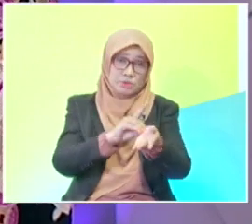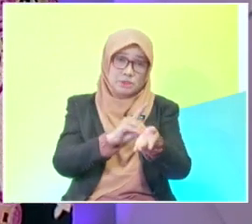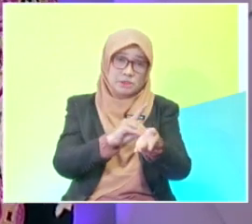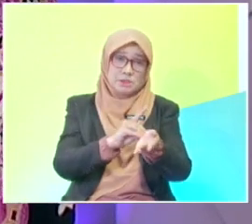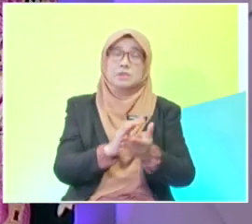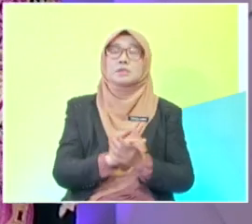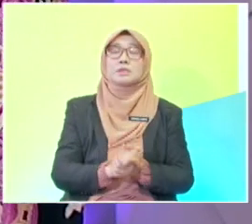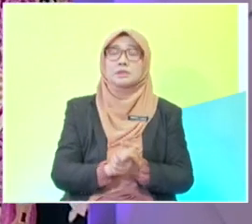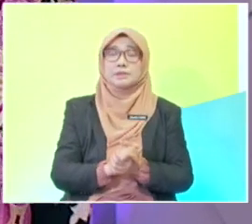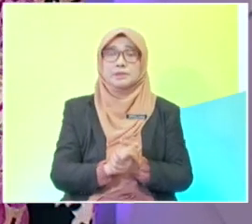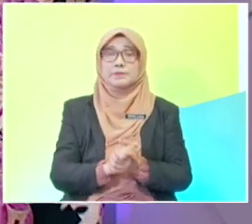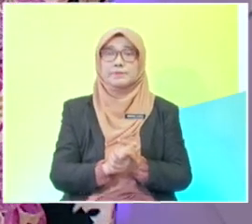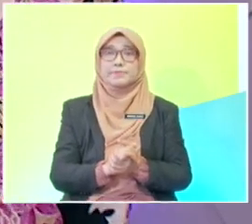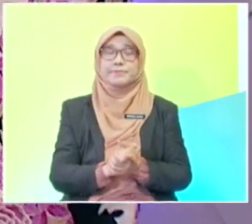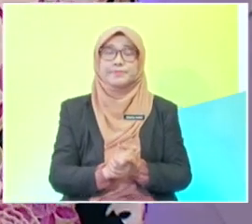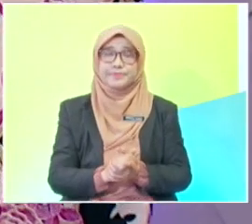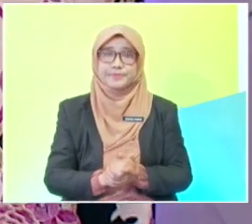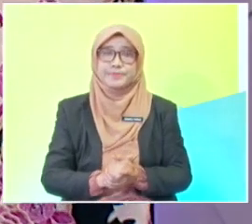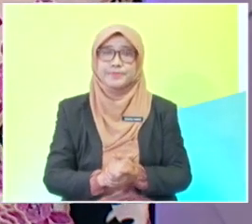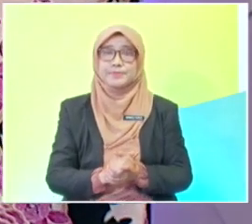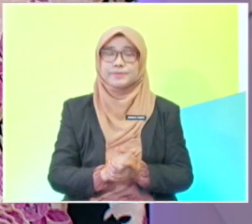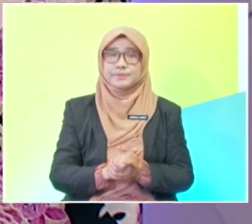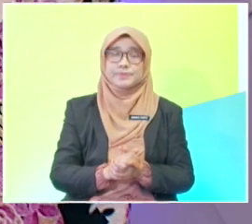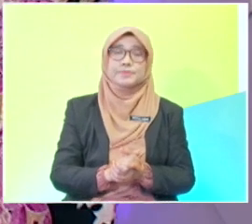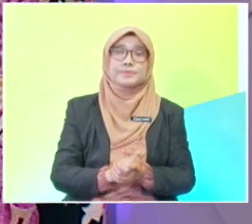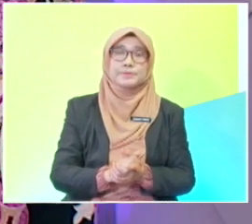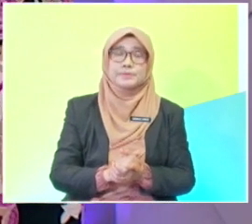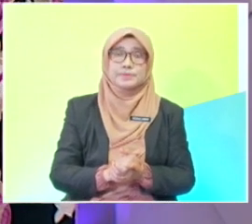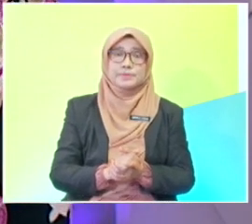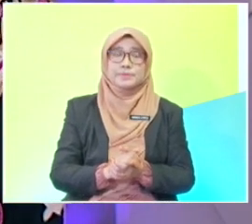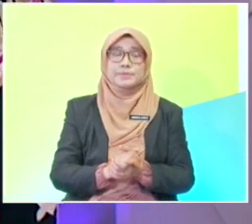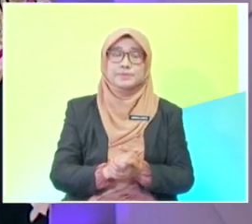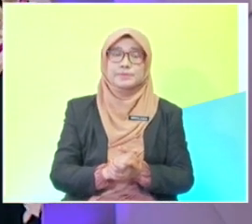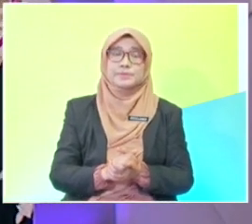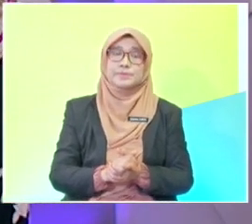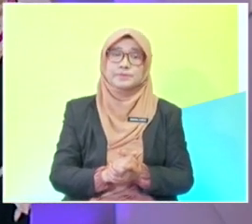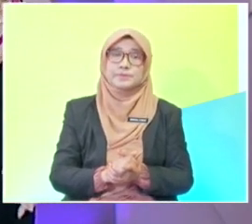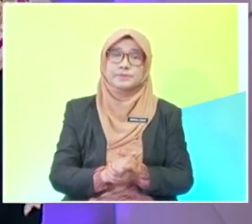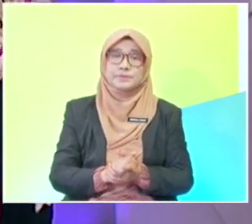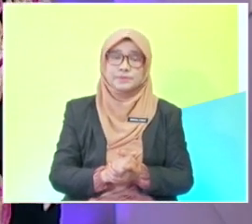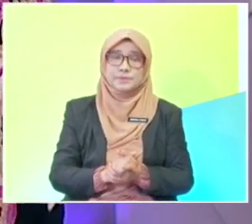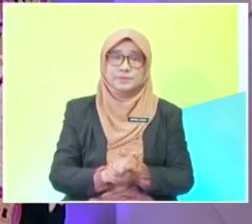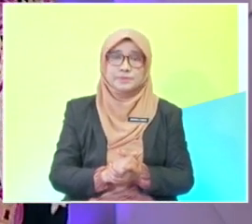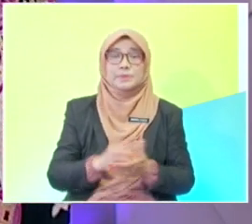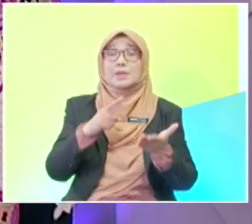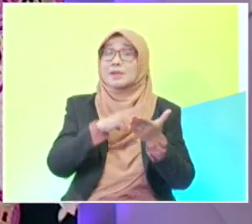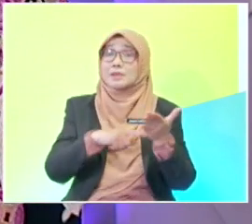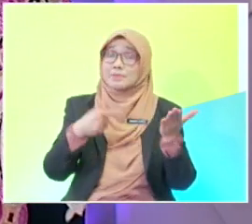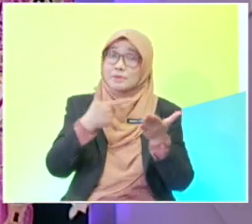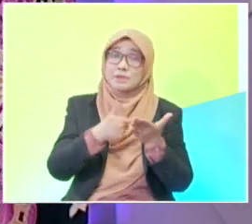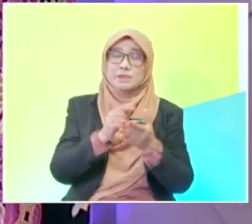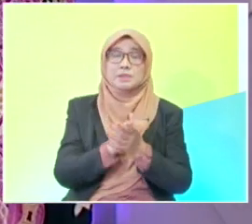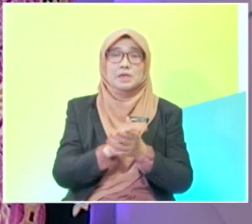jadi kita tak dapatlah melakukan aktiviti seharian dengan baik. Okey, baik, apa lagi amalan-amalan yang menguatkan sistem